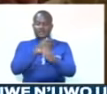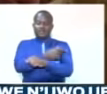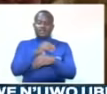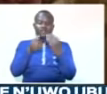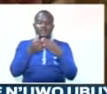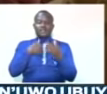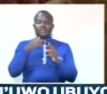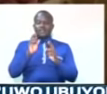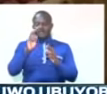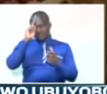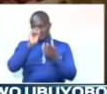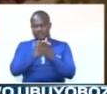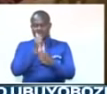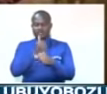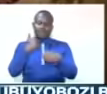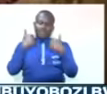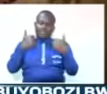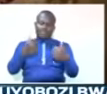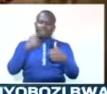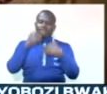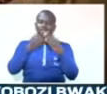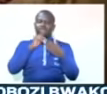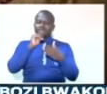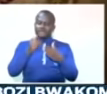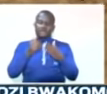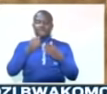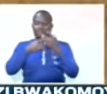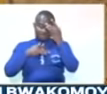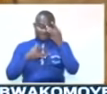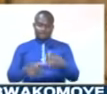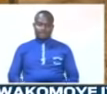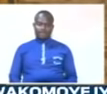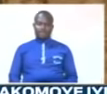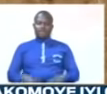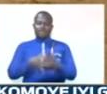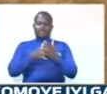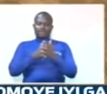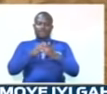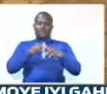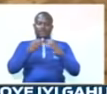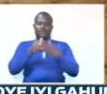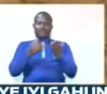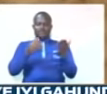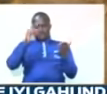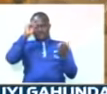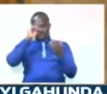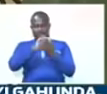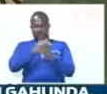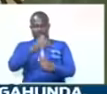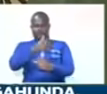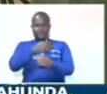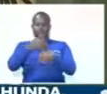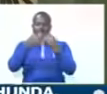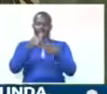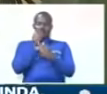ubufite icyizere ukora imirimo neza uvuga ati ntabwo nakandura uko kuduhoka bitewe n'icyizere cyo kuba barakingiwe